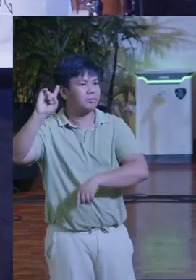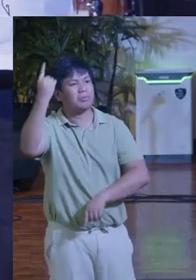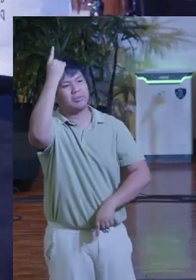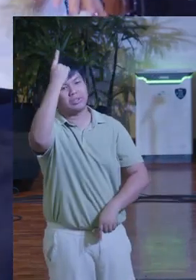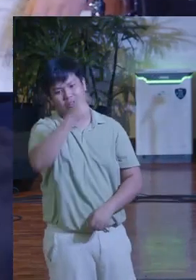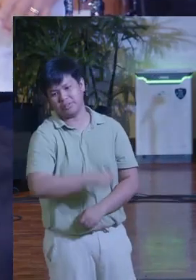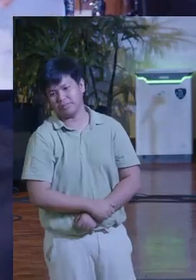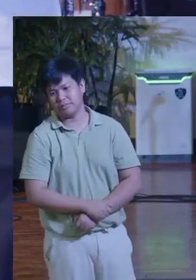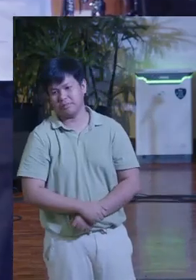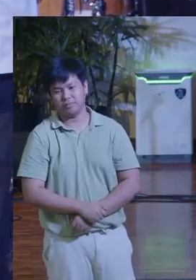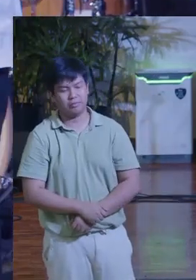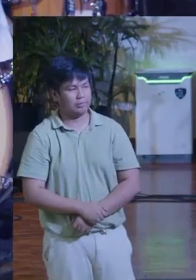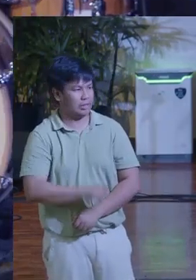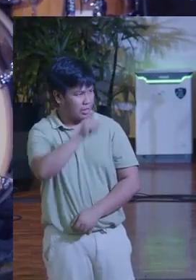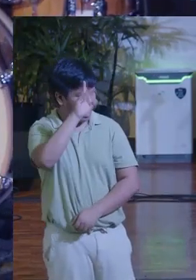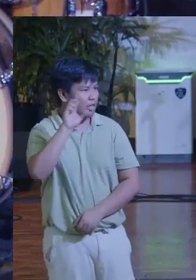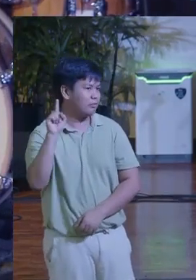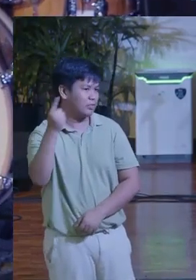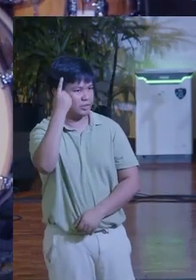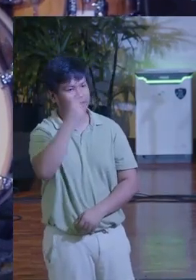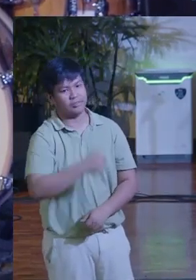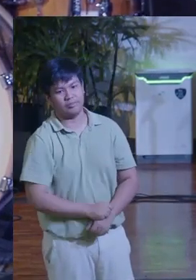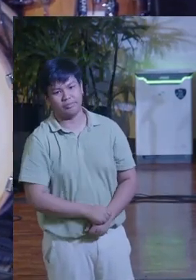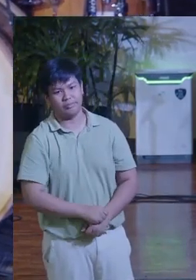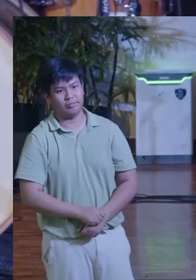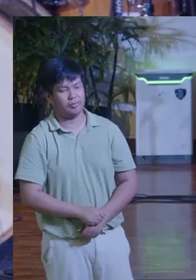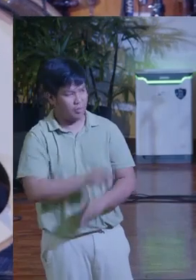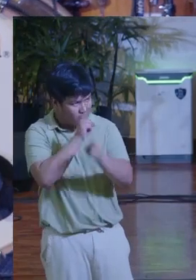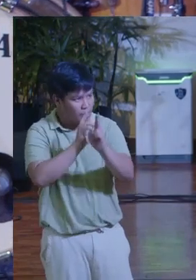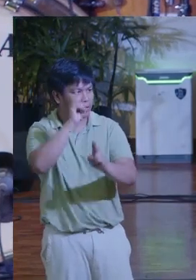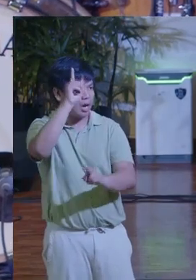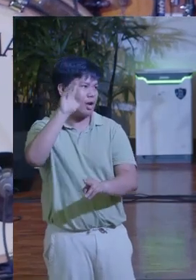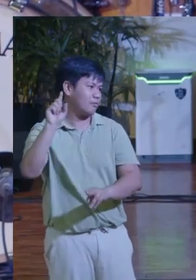Sila ay may takot sa Diyos.